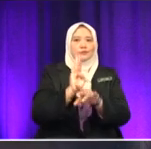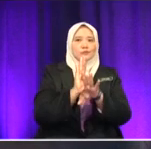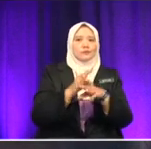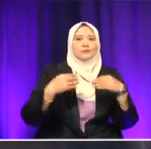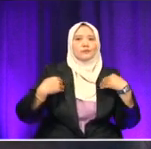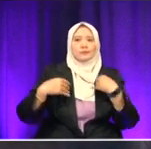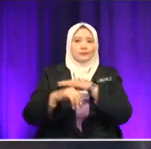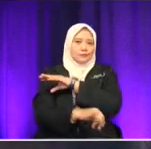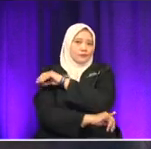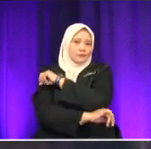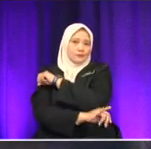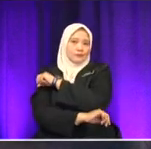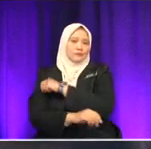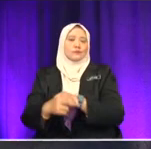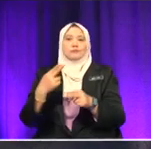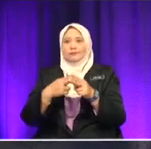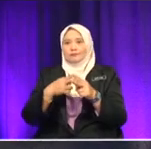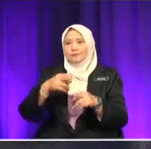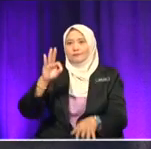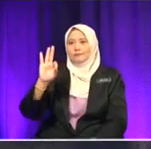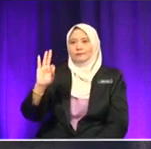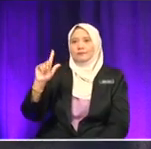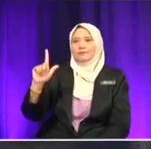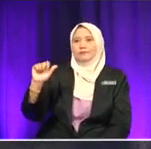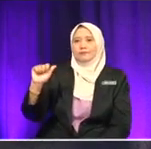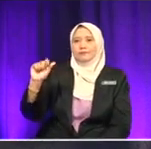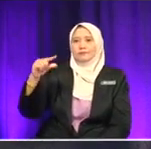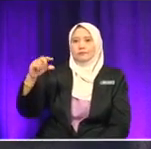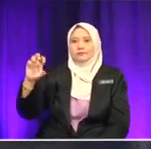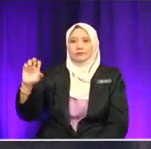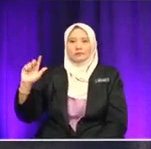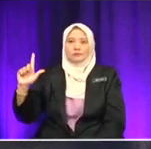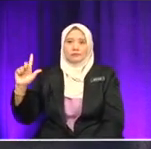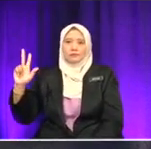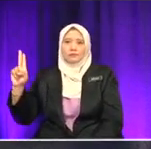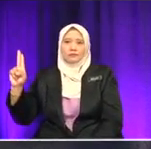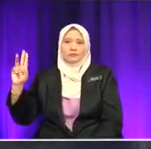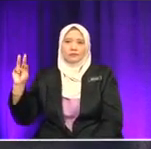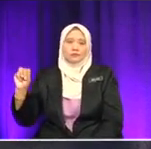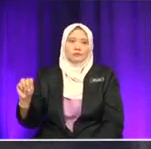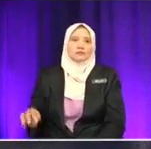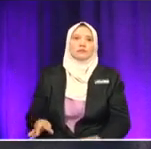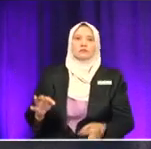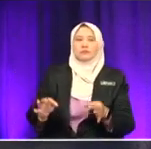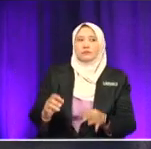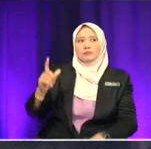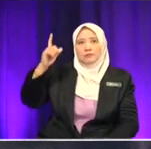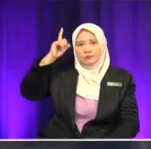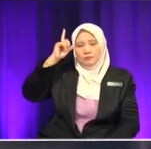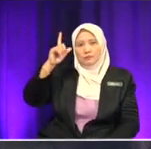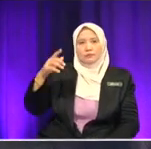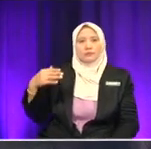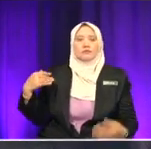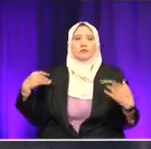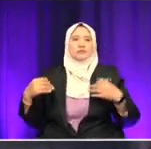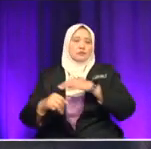Cerdik. Okey, betul. Kan Ifai setuju tak? Setuju sebab cikgu beritahu tadi. Kalau ada gambar rajah yang ada ekor tu, confirm itu